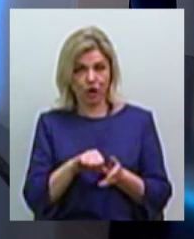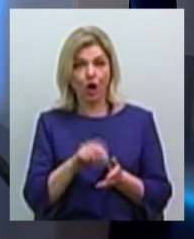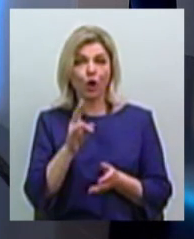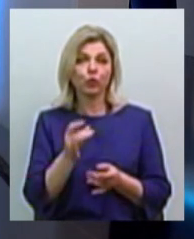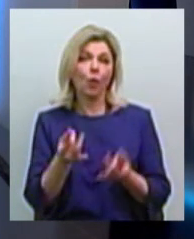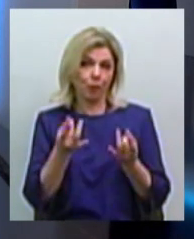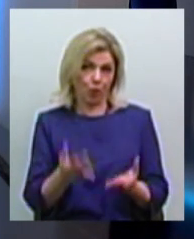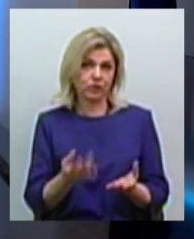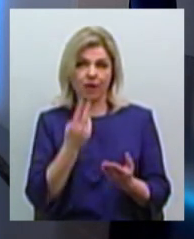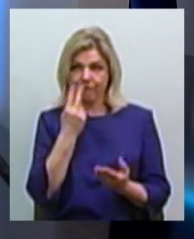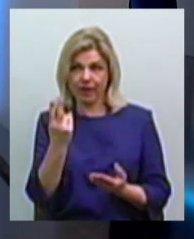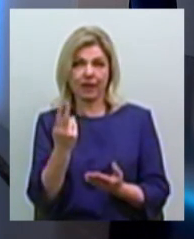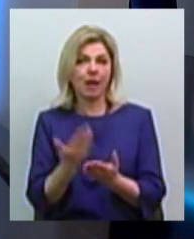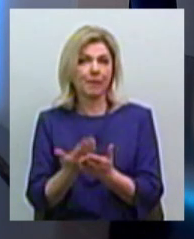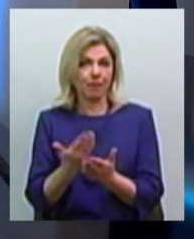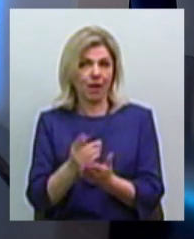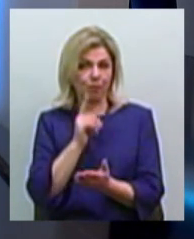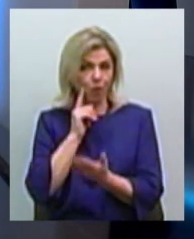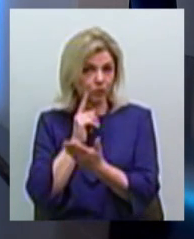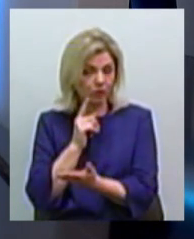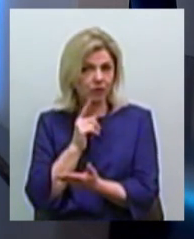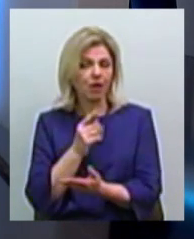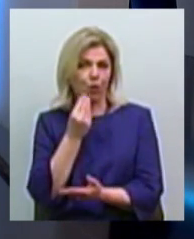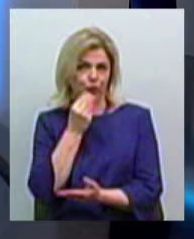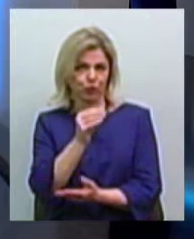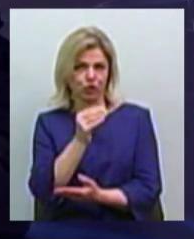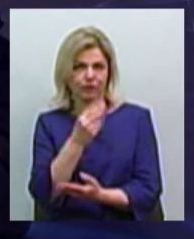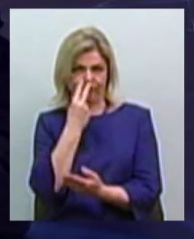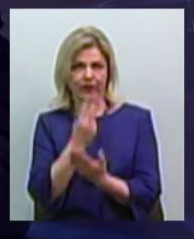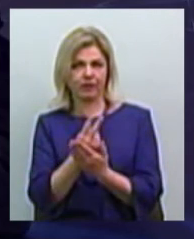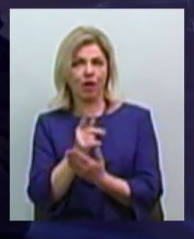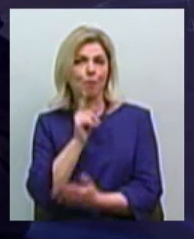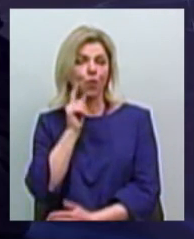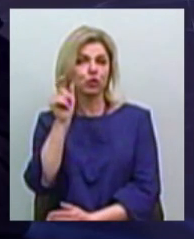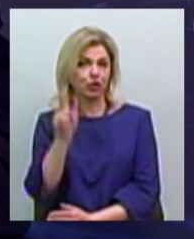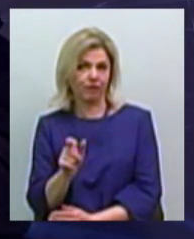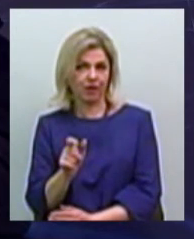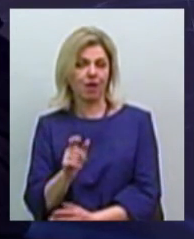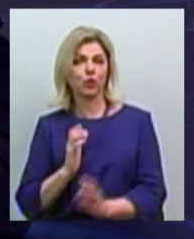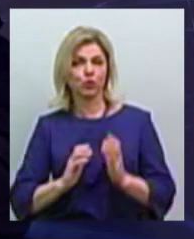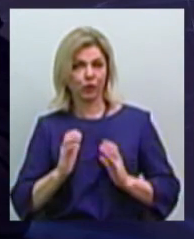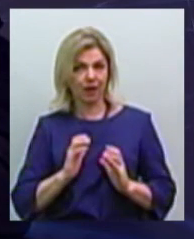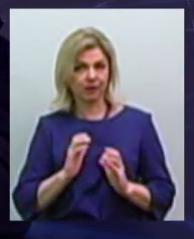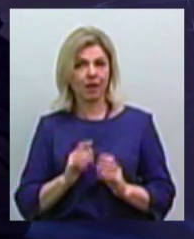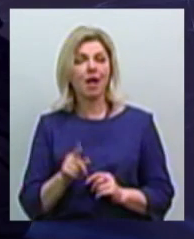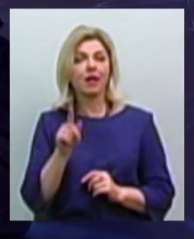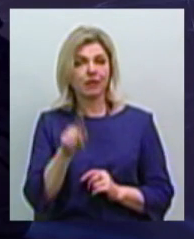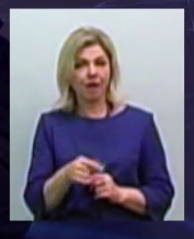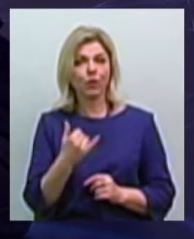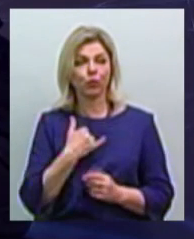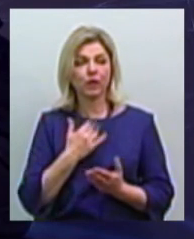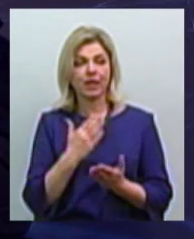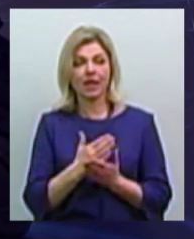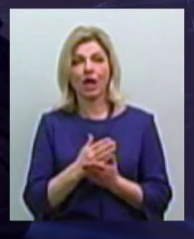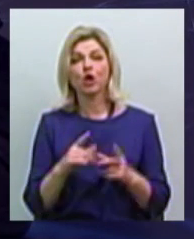просто це найбільш яскраво проявляється, коли молода людина, студент, у нас є навіть і декілька людей,